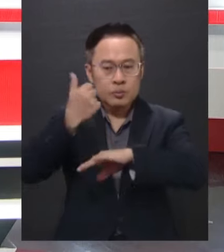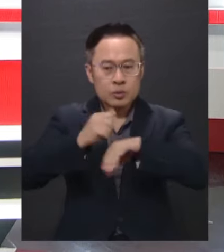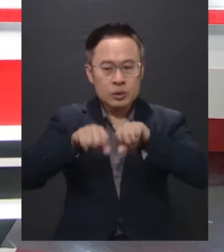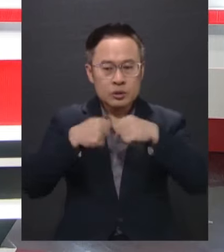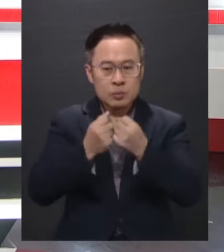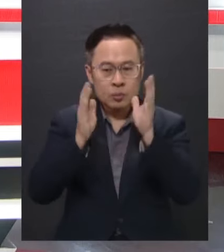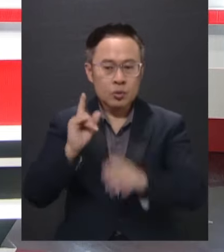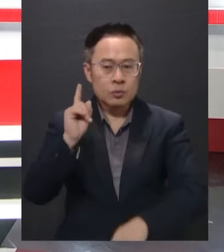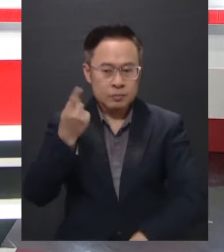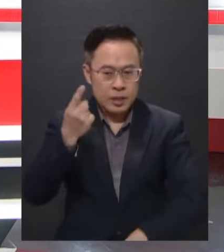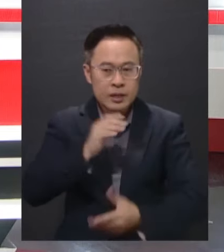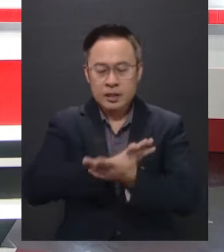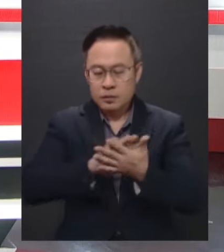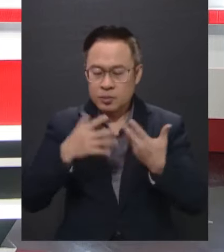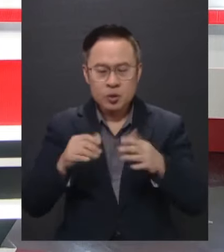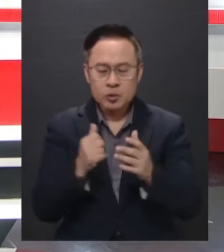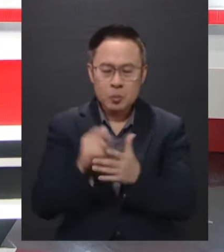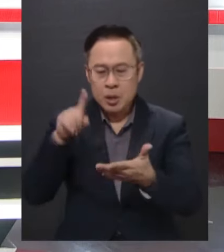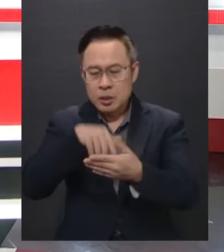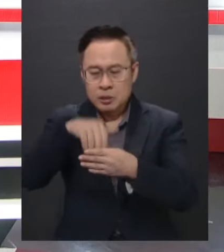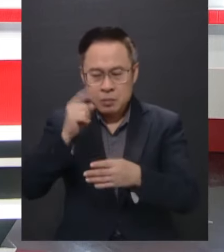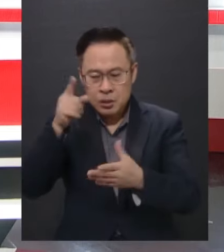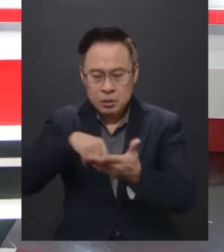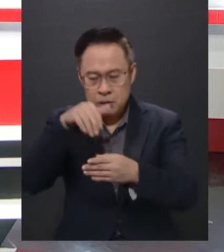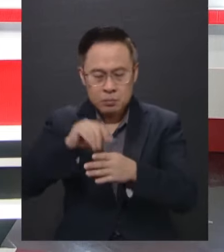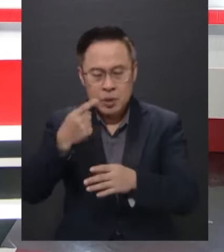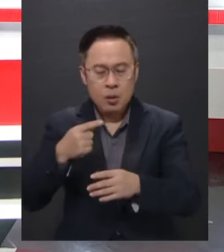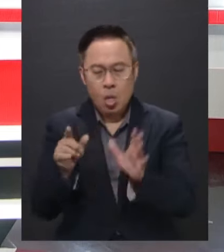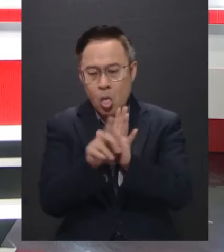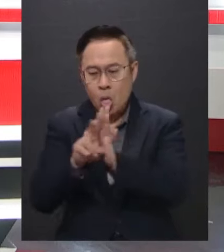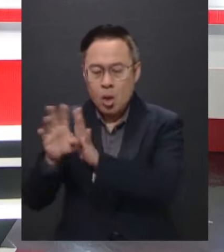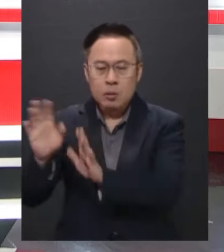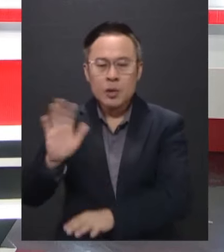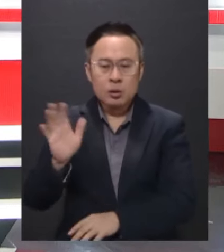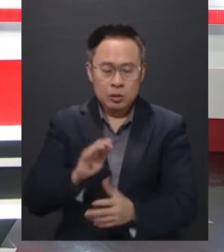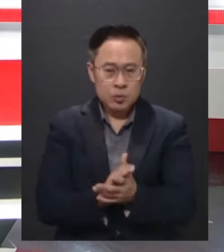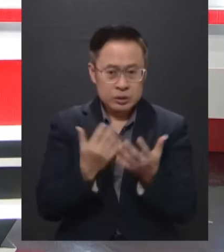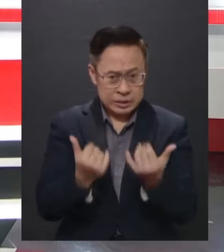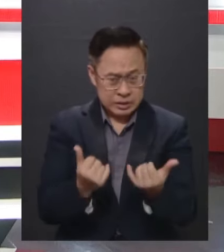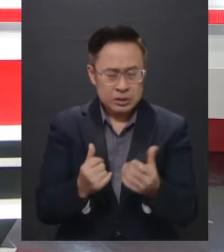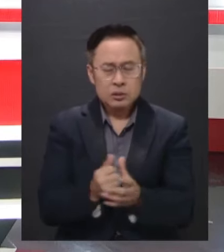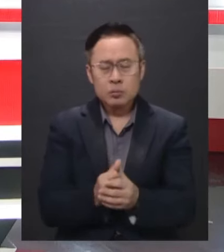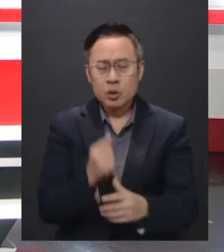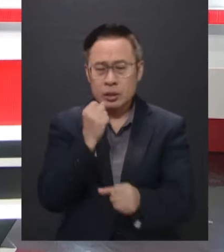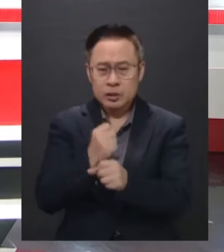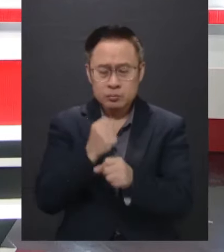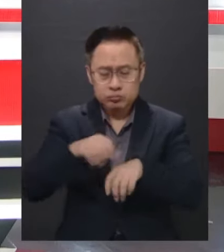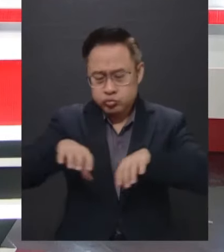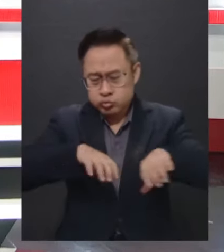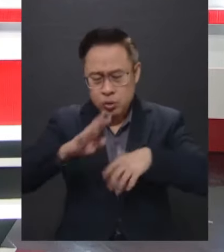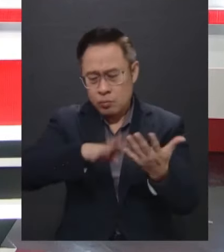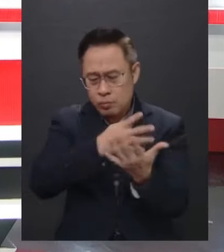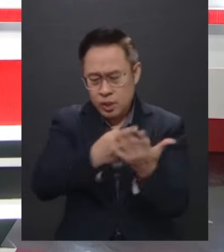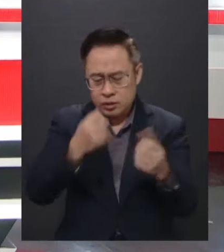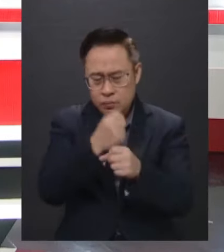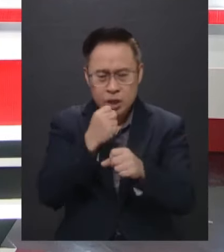กีฬาฟุตบอลแห่งประเทศไทยได้ทราบผลเลยว่าใครที่จะก้าวขึ้นมาดำรงตำแหน่งเพราะว่าเรายังมีภารกิจมากมายที่จะต้องก